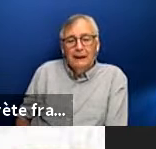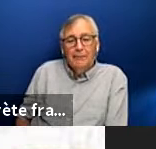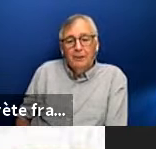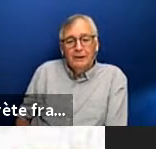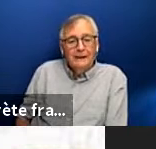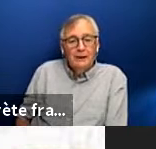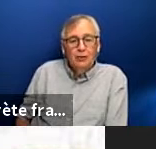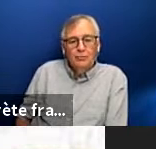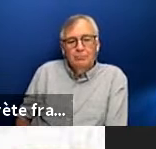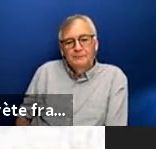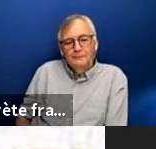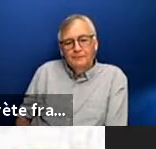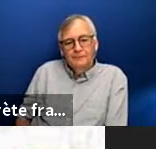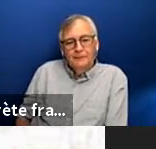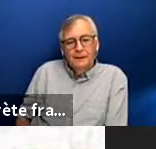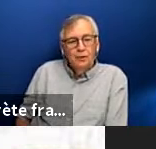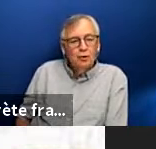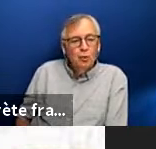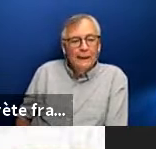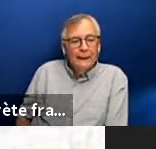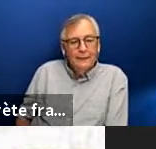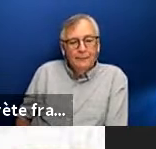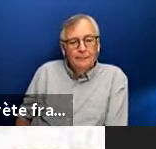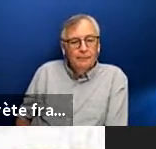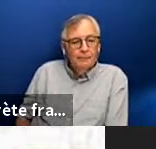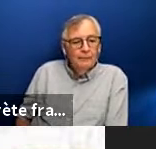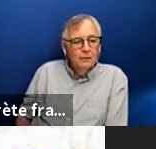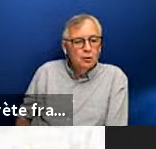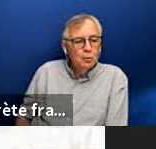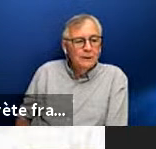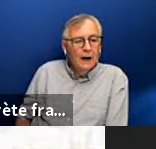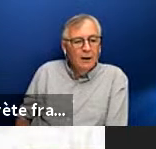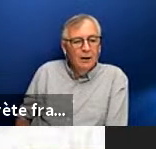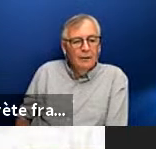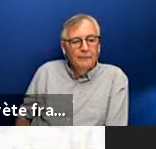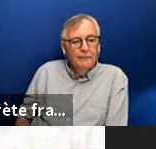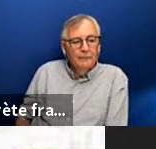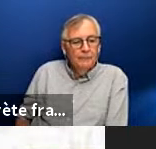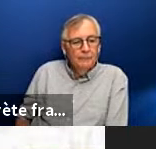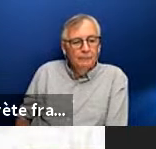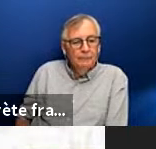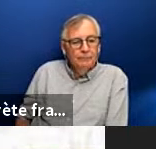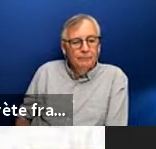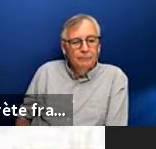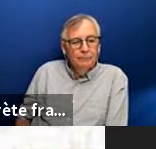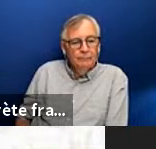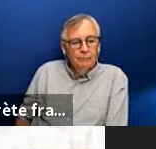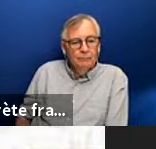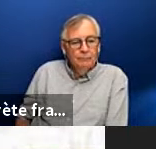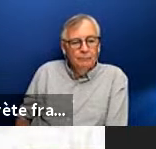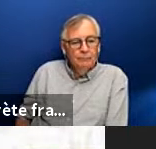Ça n'a pas de rapport avec le nom. Jouer. Jouer dehors.